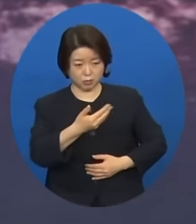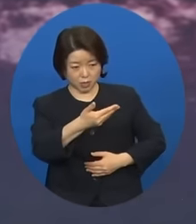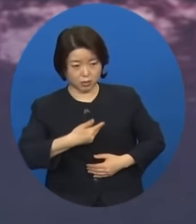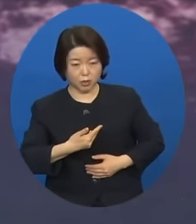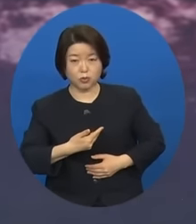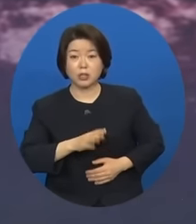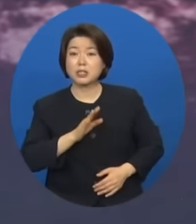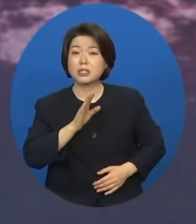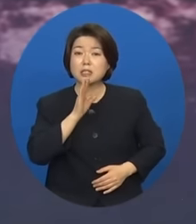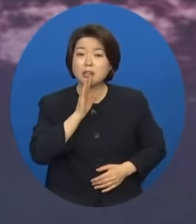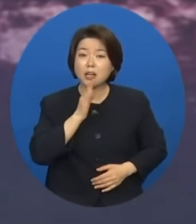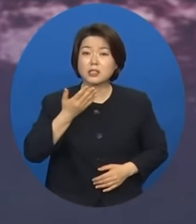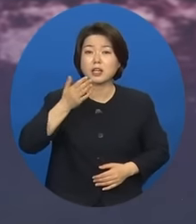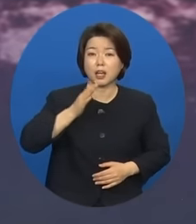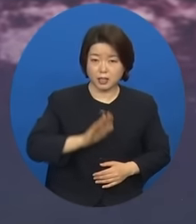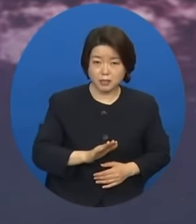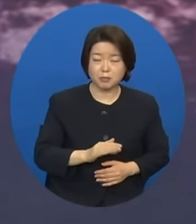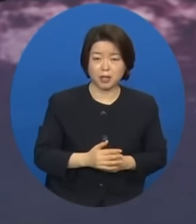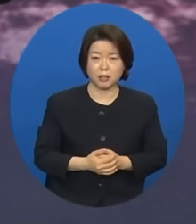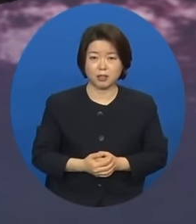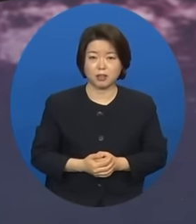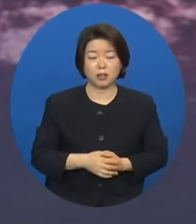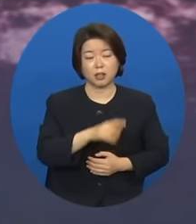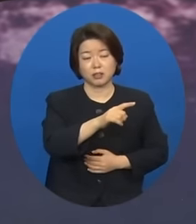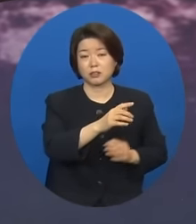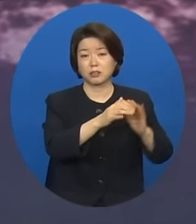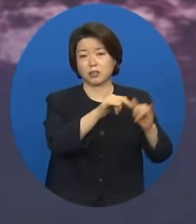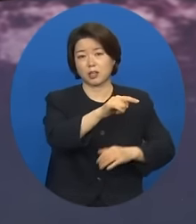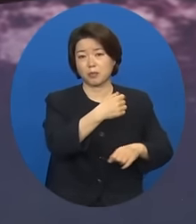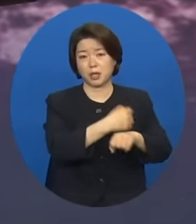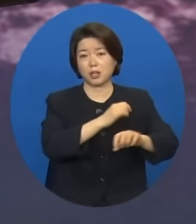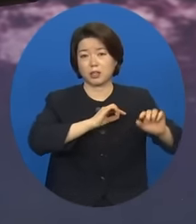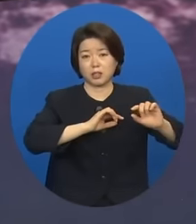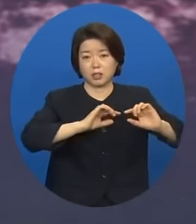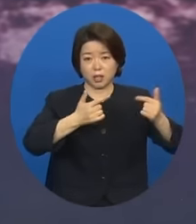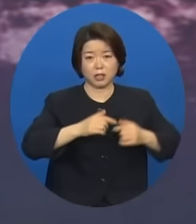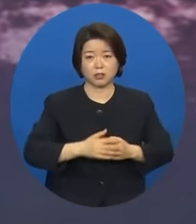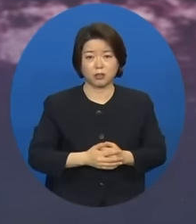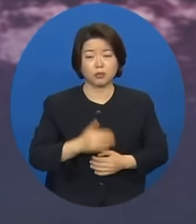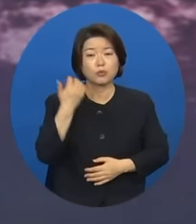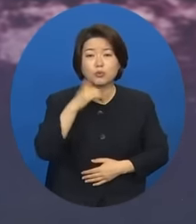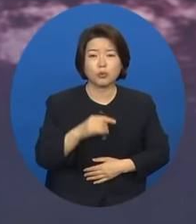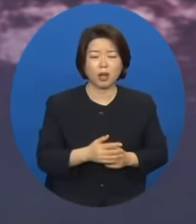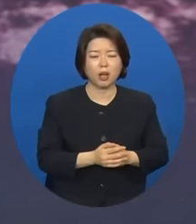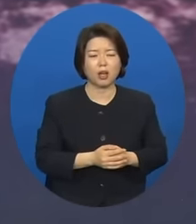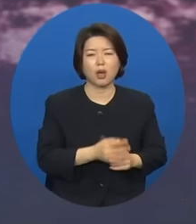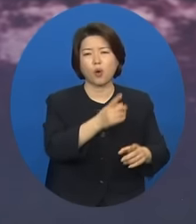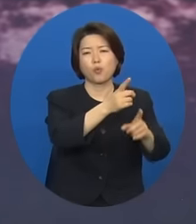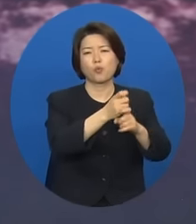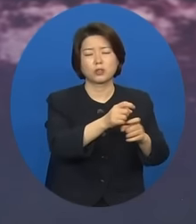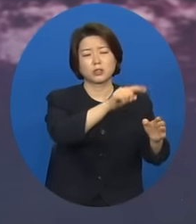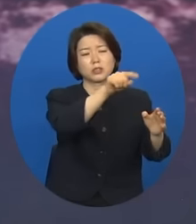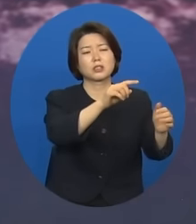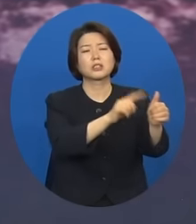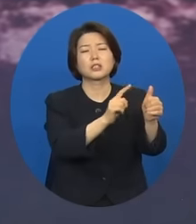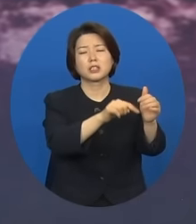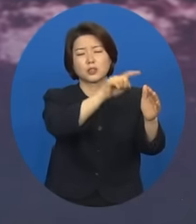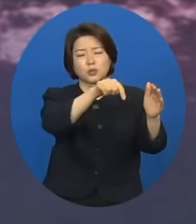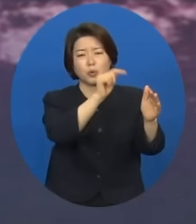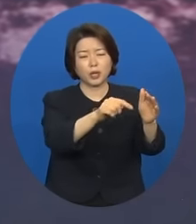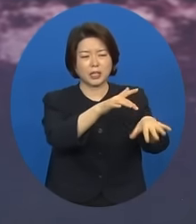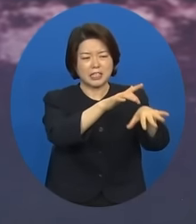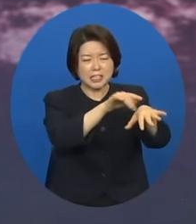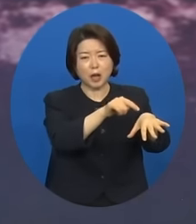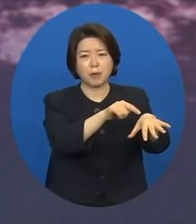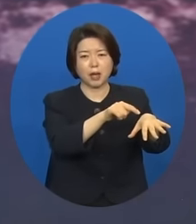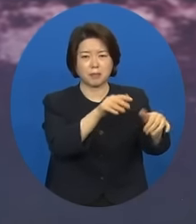사실이라 할지라도요 여분 그 사람이 한게 아니에요 누가 한 거예요 원수가 그렇게 한 겁니다